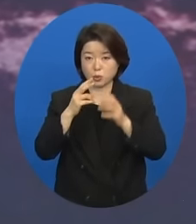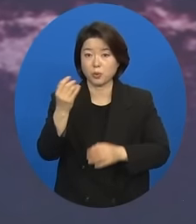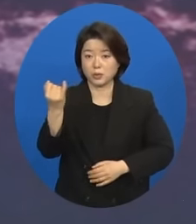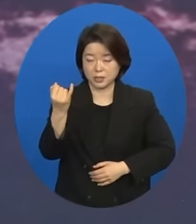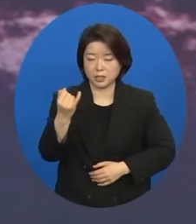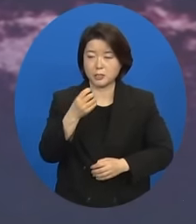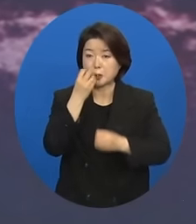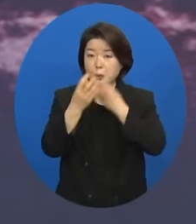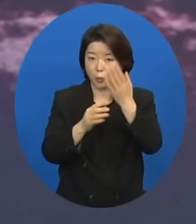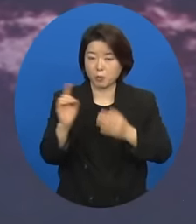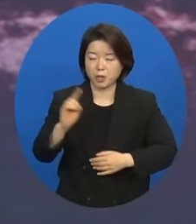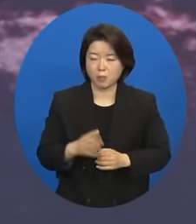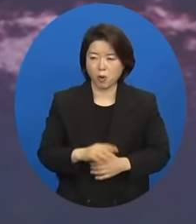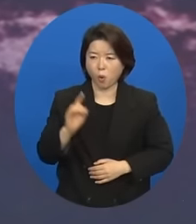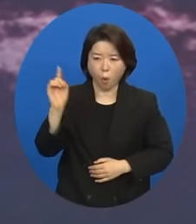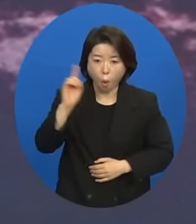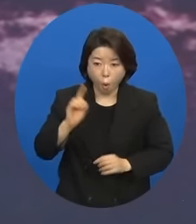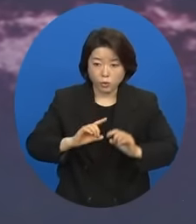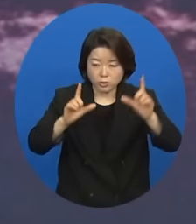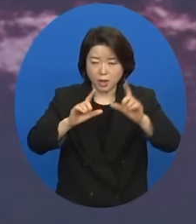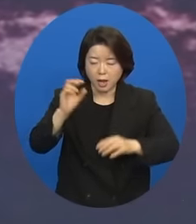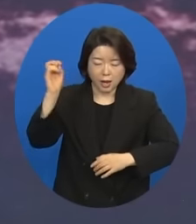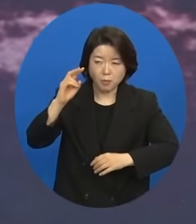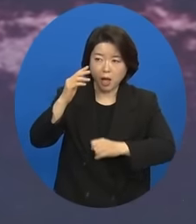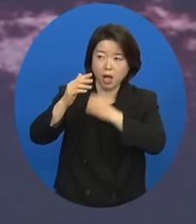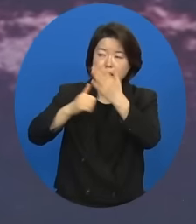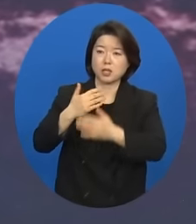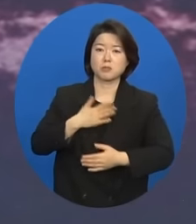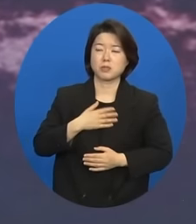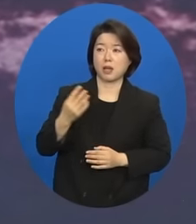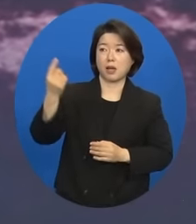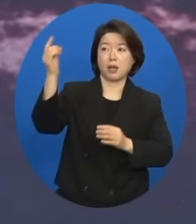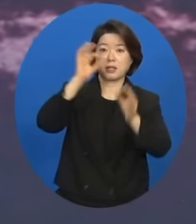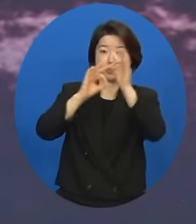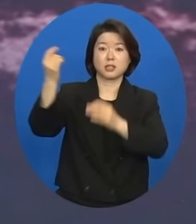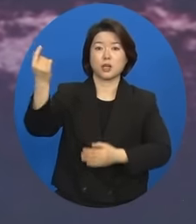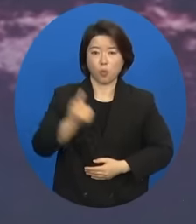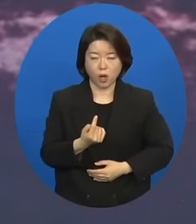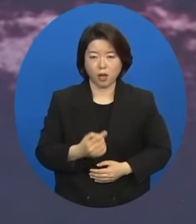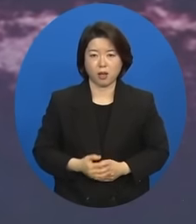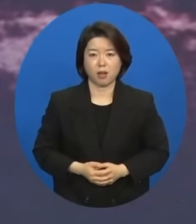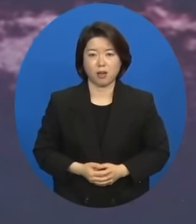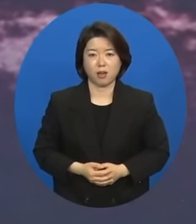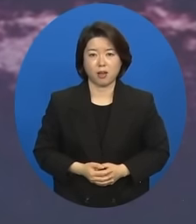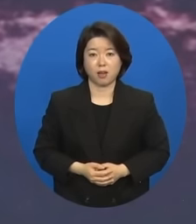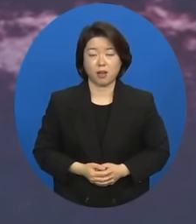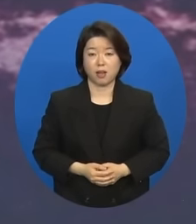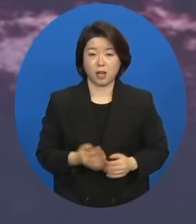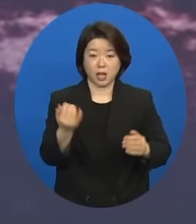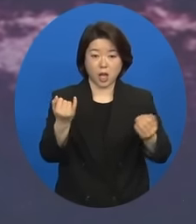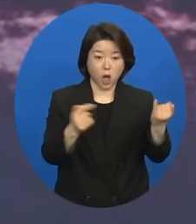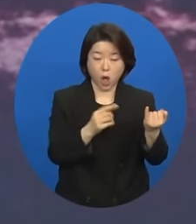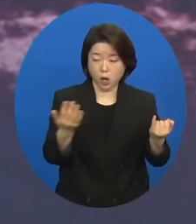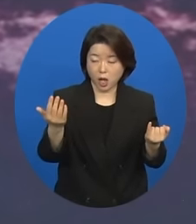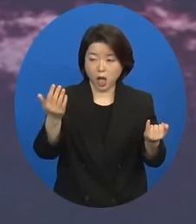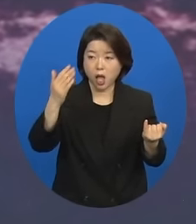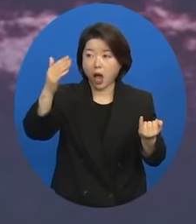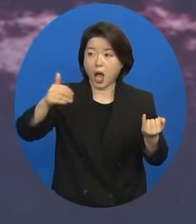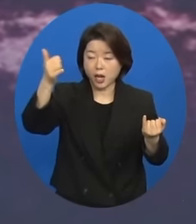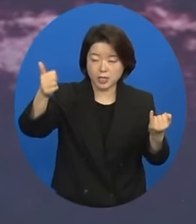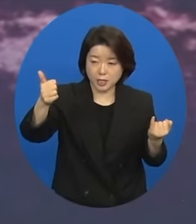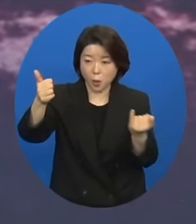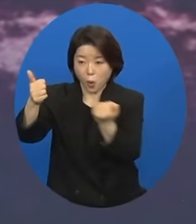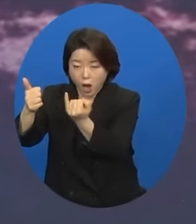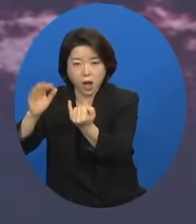날 하나님이 자신을 찾아오셨다 자 잘 들으십시오 그분이 하나님을 찾아간게 아니고